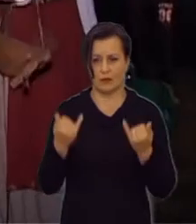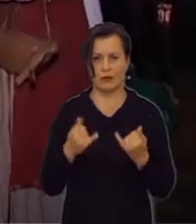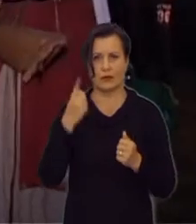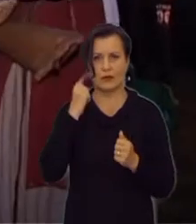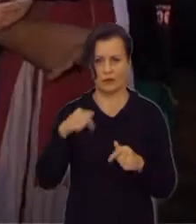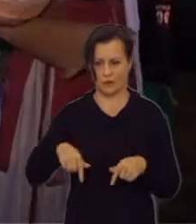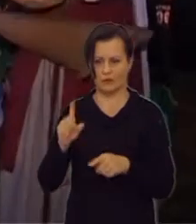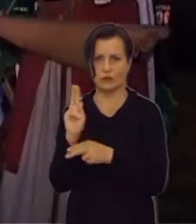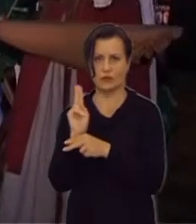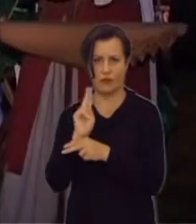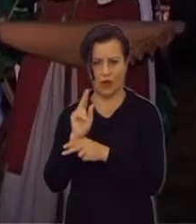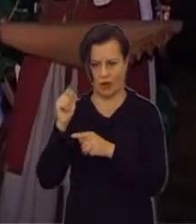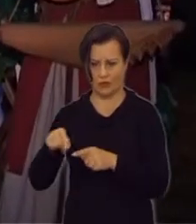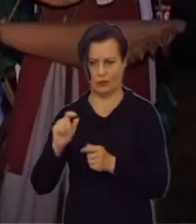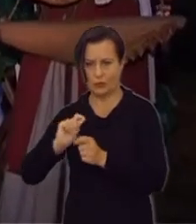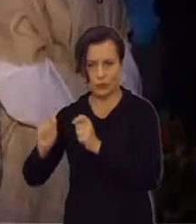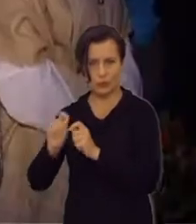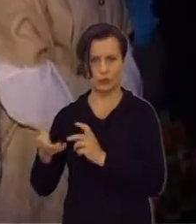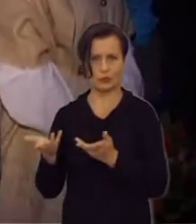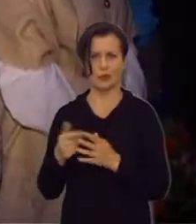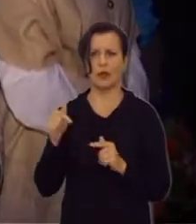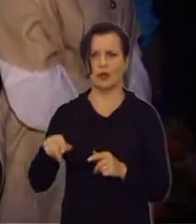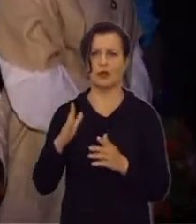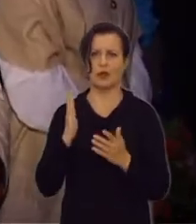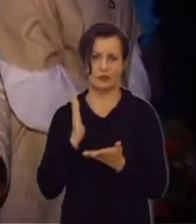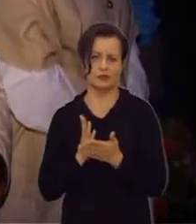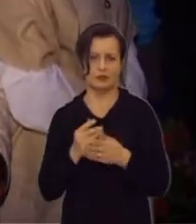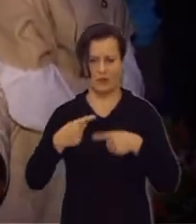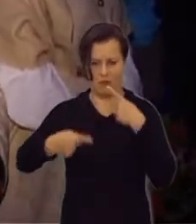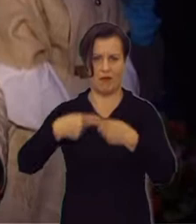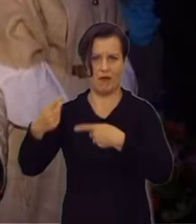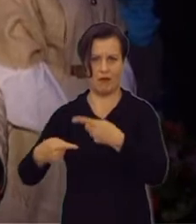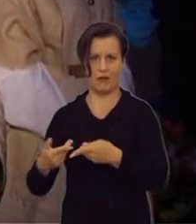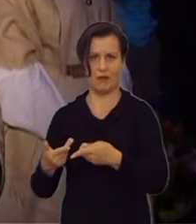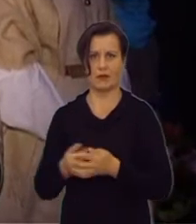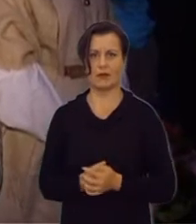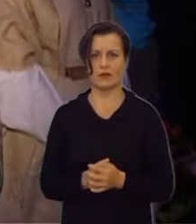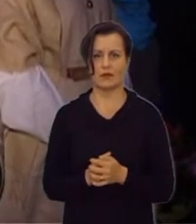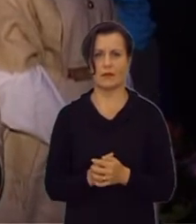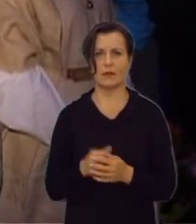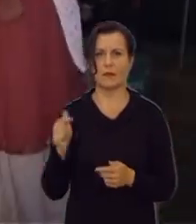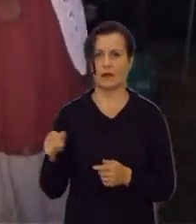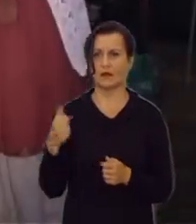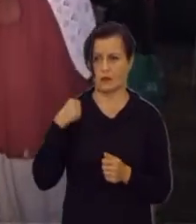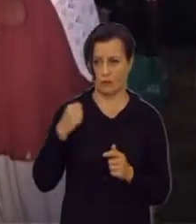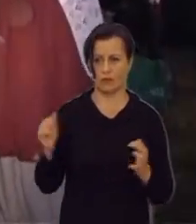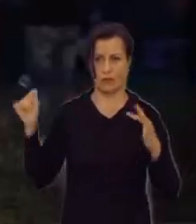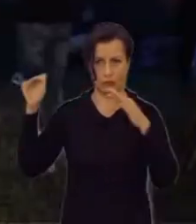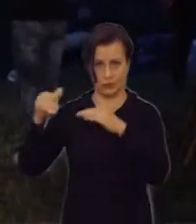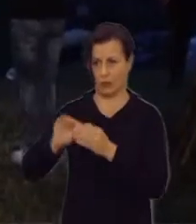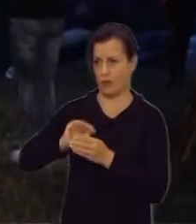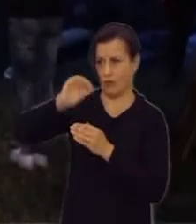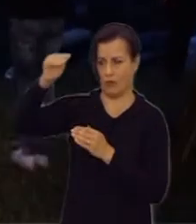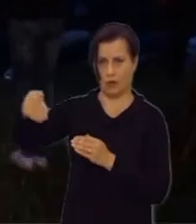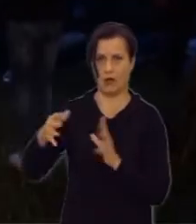uždegti ar žvakutę ar ką. Vis tiek mes turim šitą paveldėją iš protėvių. Nemažas būrys susirinkusi ant Plinkaigalio